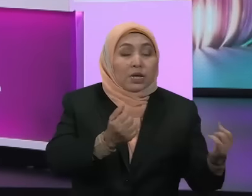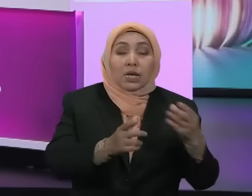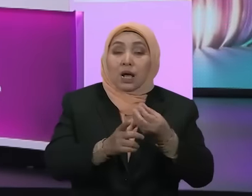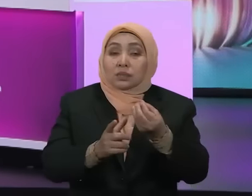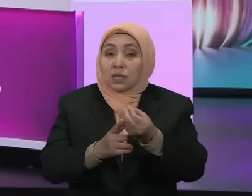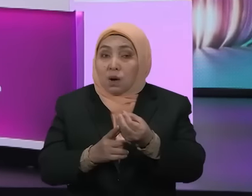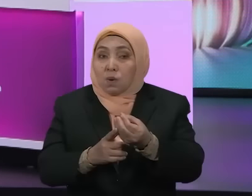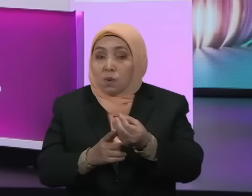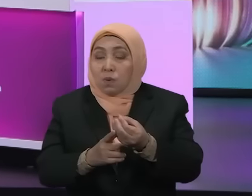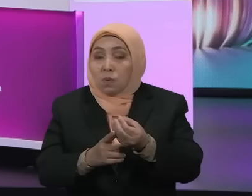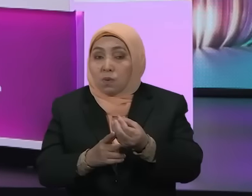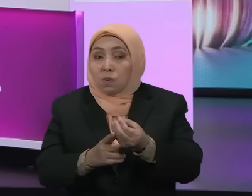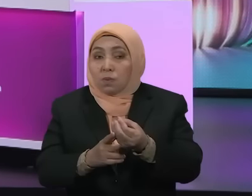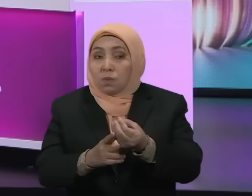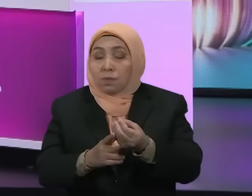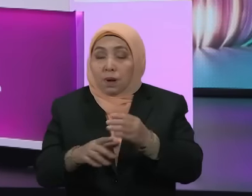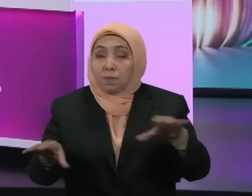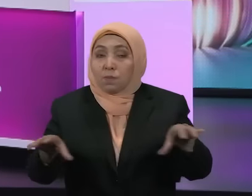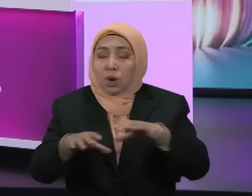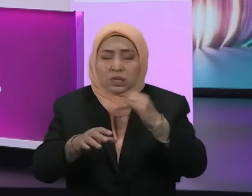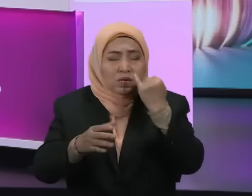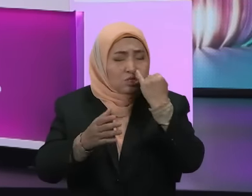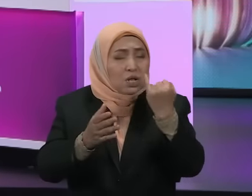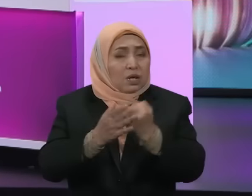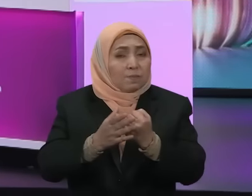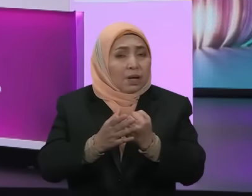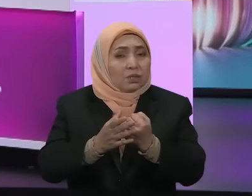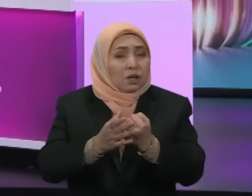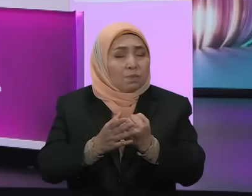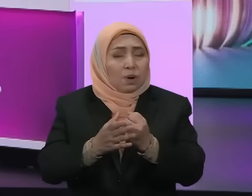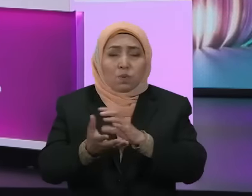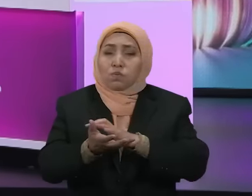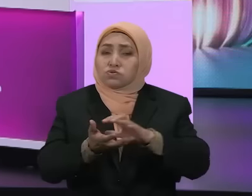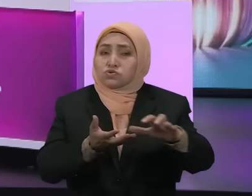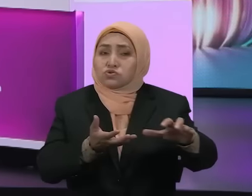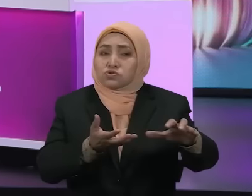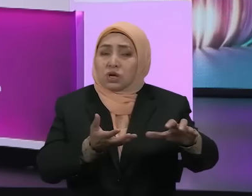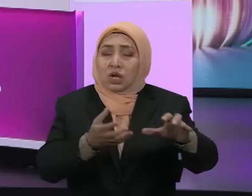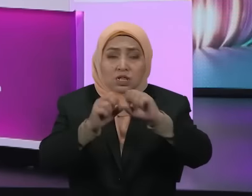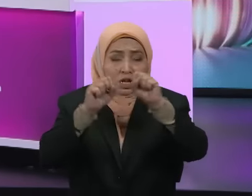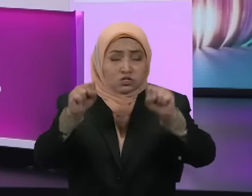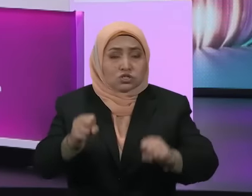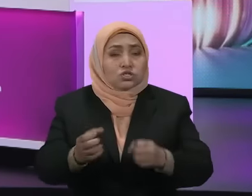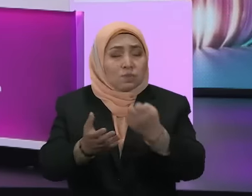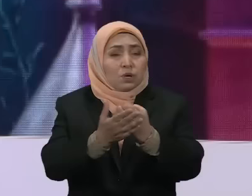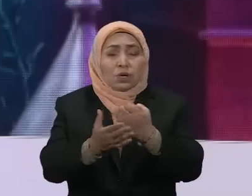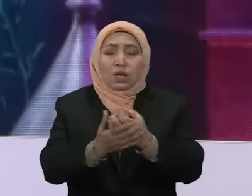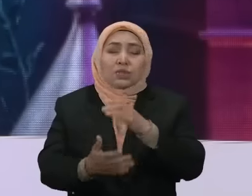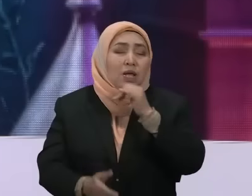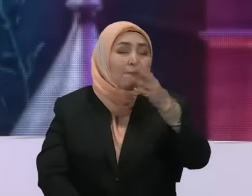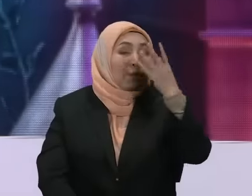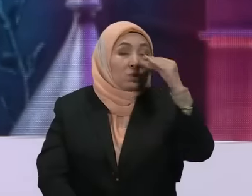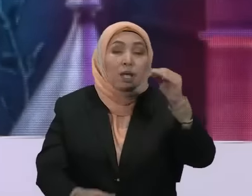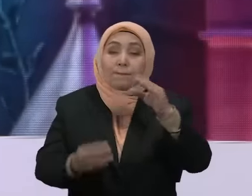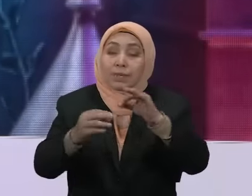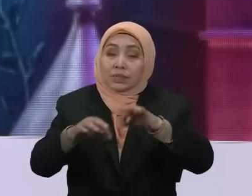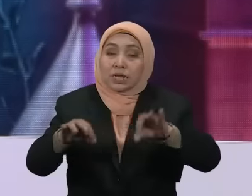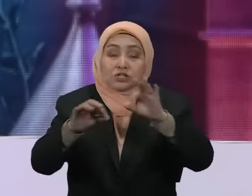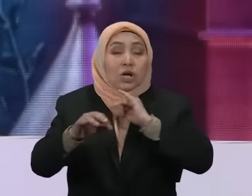ataupun melakukan kezaliman, merosakkan sistem ekonomi yang ada, dia tak kisah. Yang penting saya buat